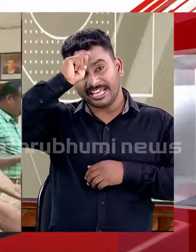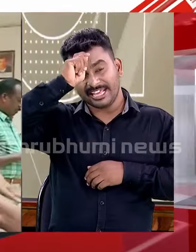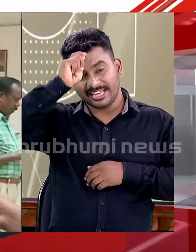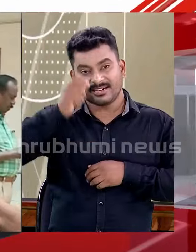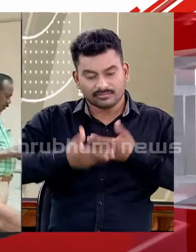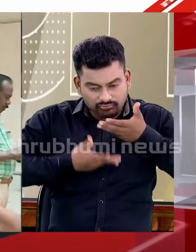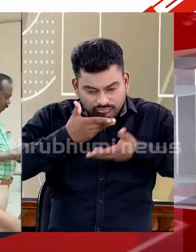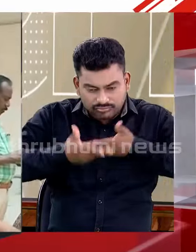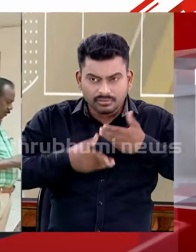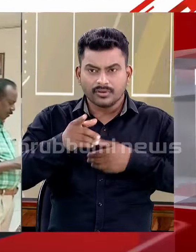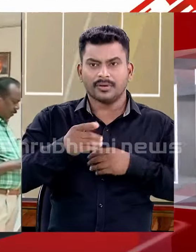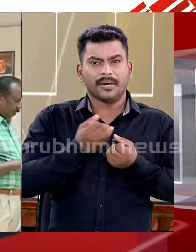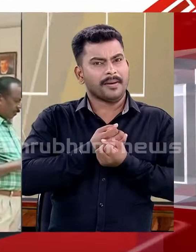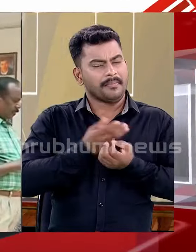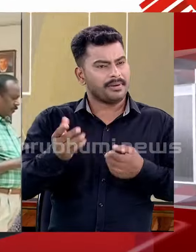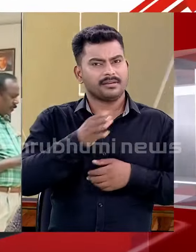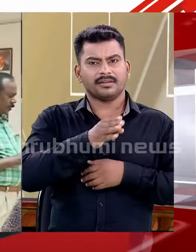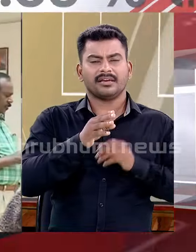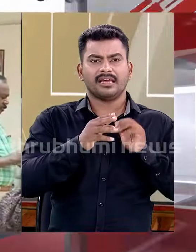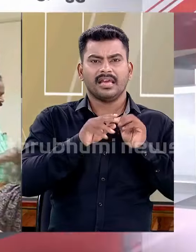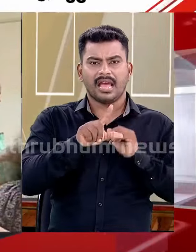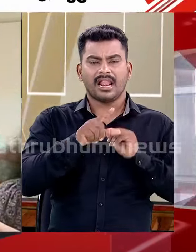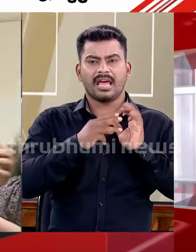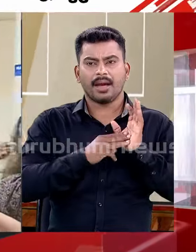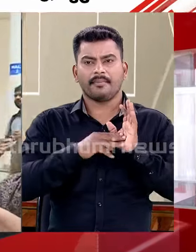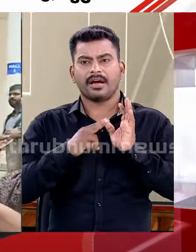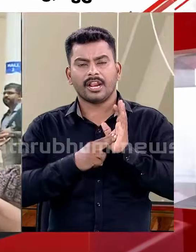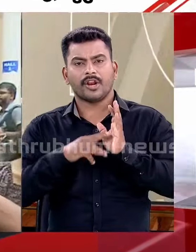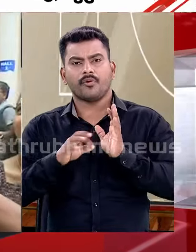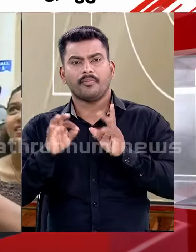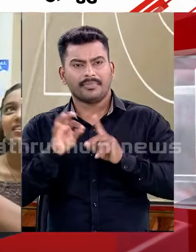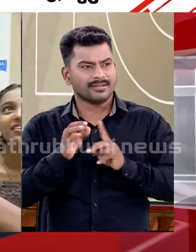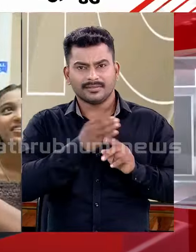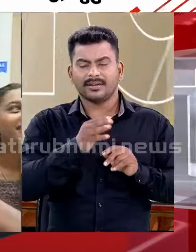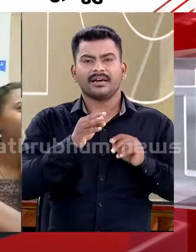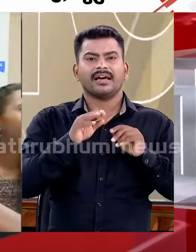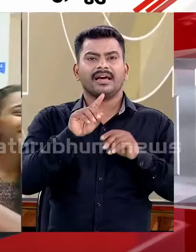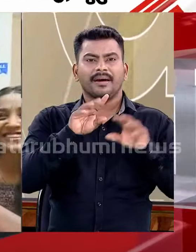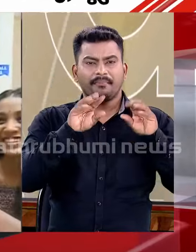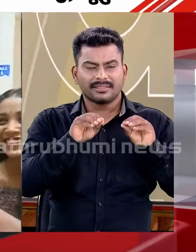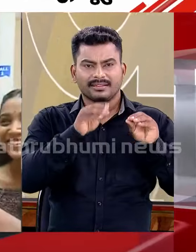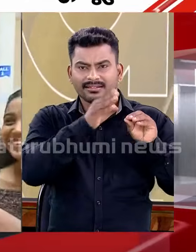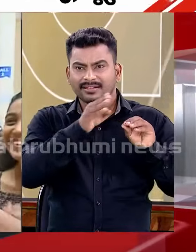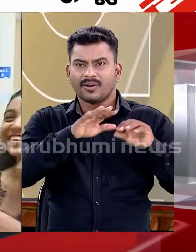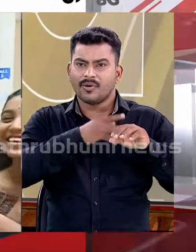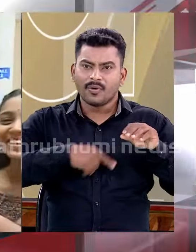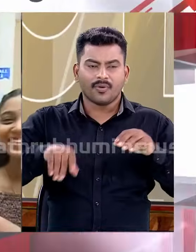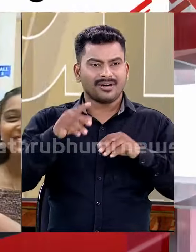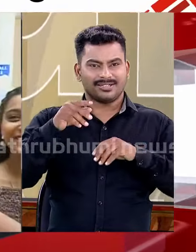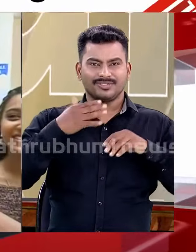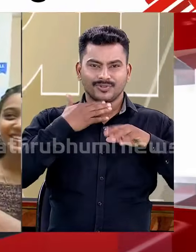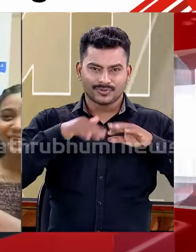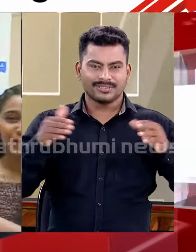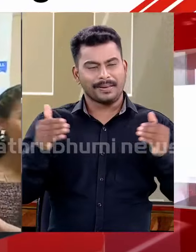ഞാനിവിടെ ഒരുപാട് ഡിവിഷനുണ്ട്. നമുക്ക് OPO ഉള്ളതുകൊണ്ട് ഞാൻ ഇവരെ ഇവരെ 10 അങ്ങനെയുള്ള കുറച്ച് ഡിവിഷനുകളിലേ ഉള്ളൂ. എല്ലാവരും അറിയാം, എല്ലാ കുട്ടികളാണ് നമ്മുടെ